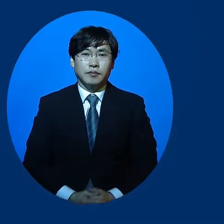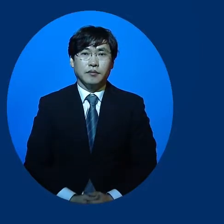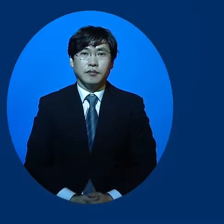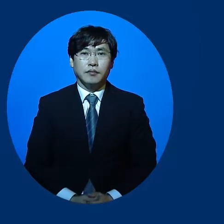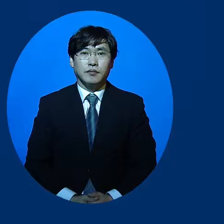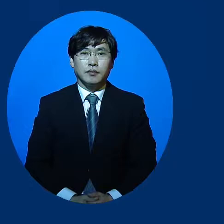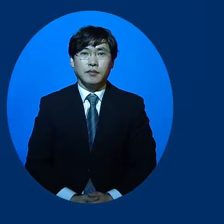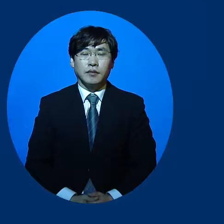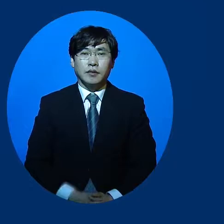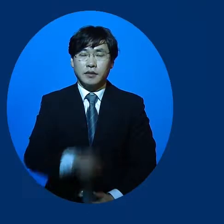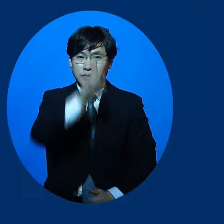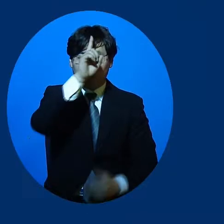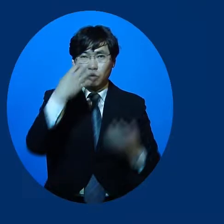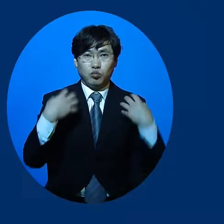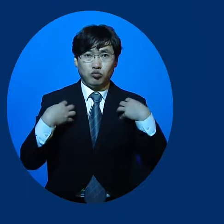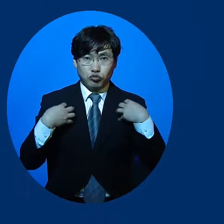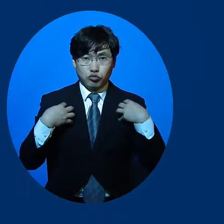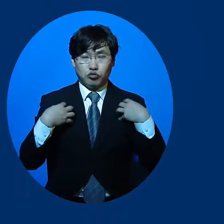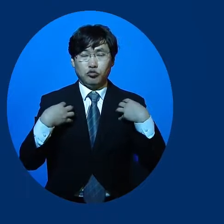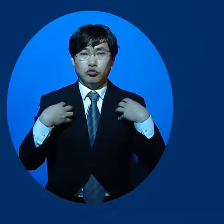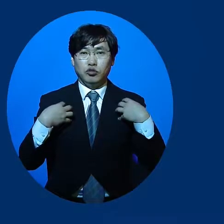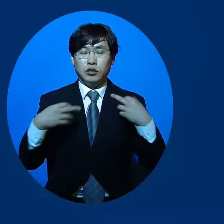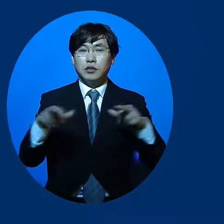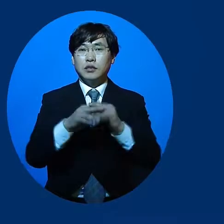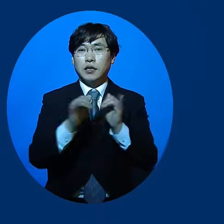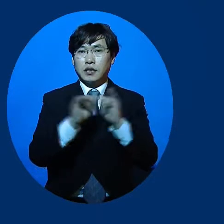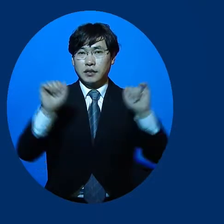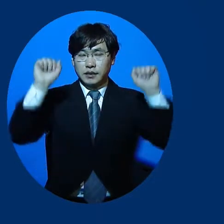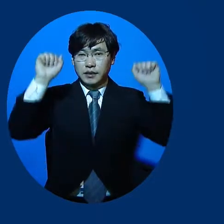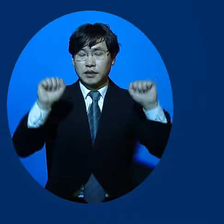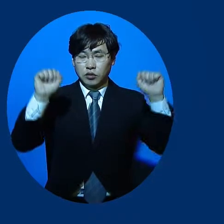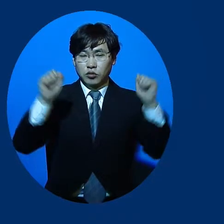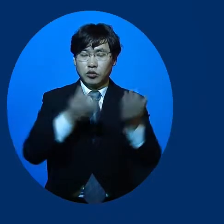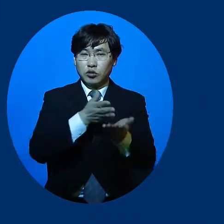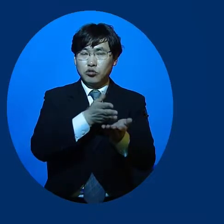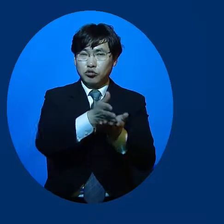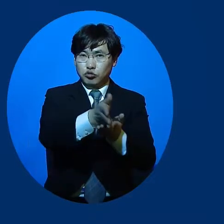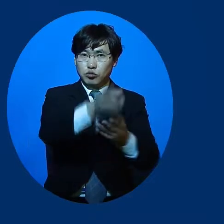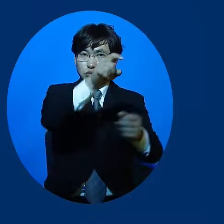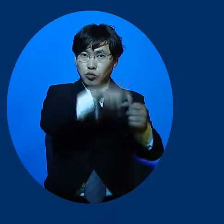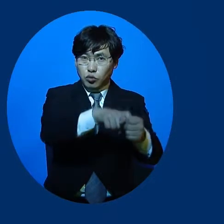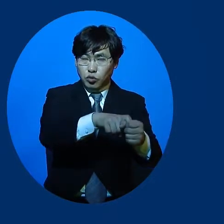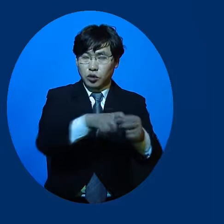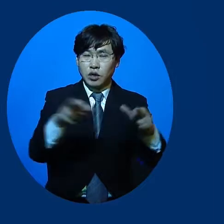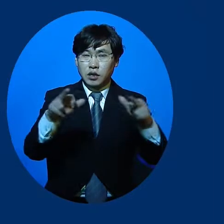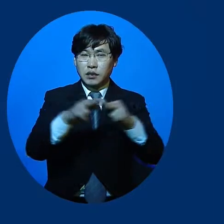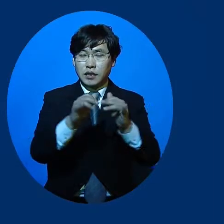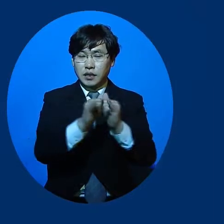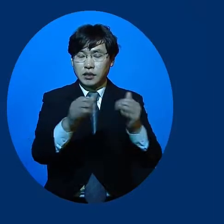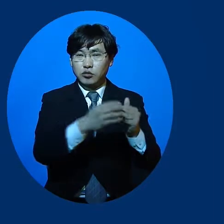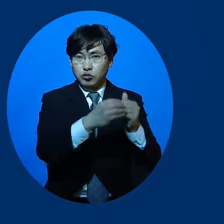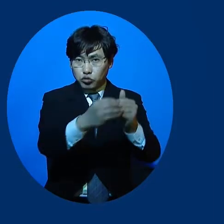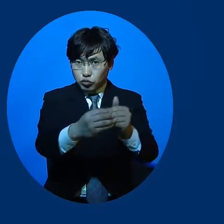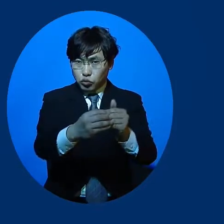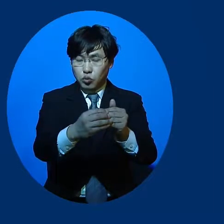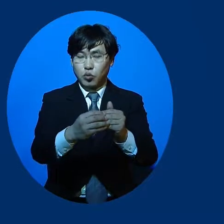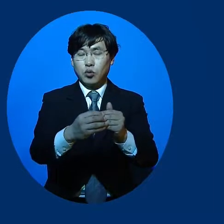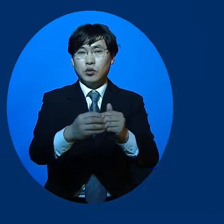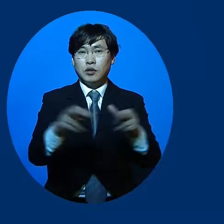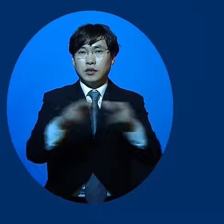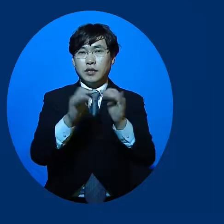현 정부에서는 장애인 체육 추진 전략으로 크게 장애인이 주도하는 체육, 장애인이 즐기는